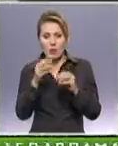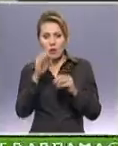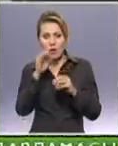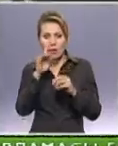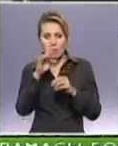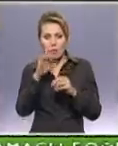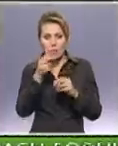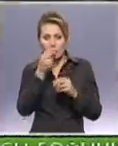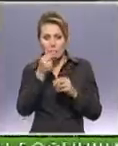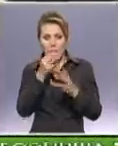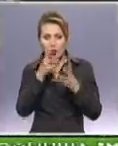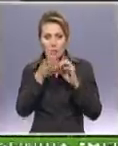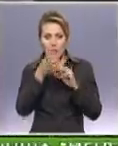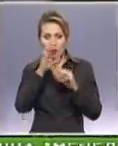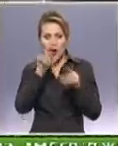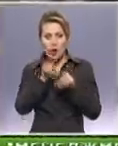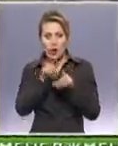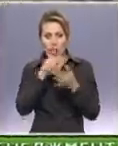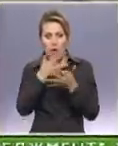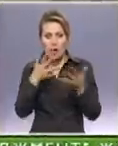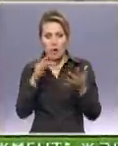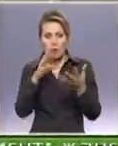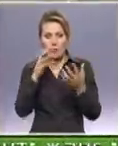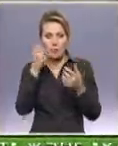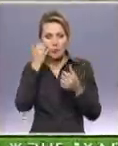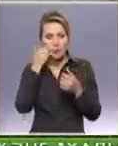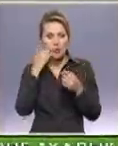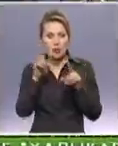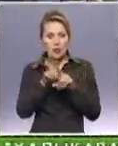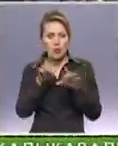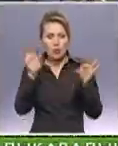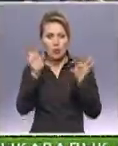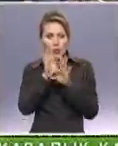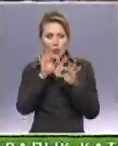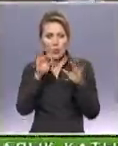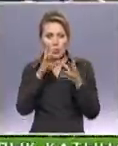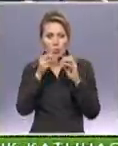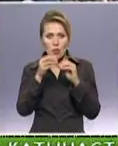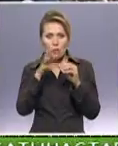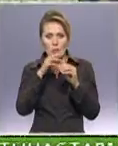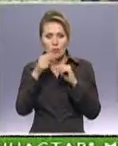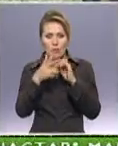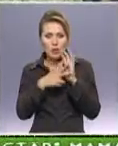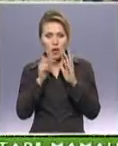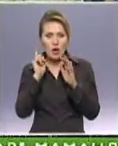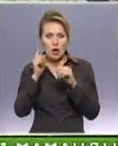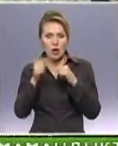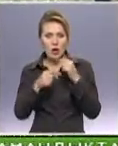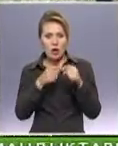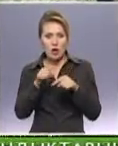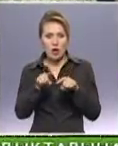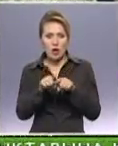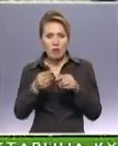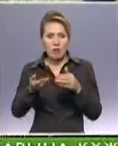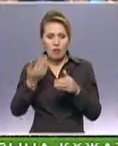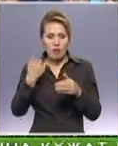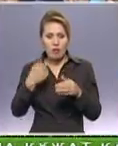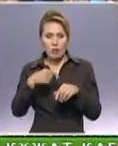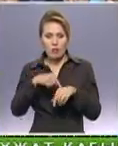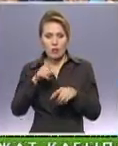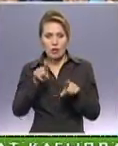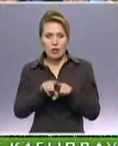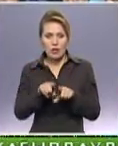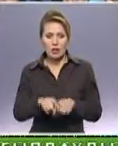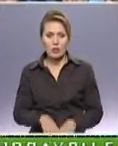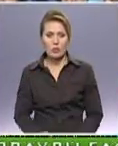киген апалар, күміс белбеу пышпақ тымақты қарияларда тойдың сәні құдды бір 18-ші ғасырға шегінгенде әсер аласың. Бұл